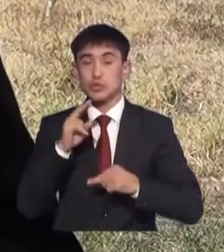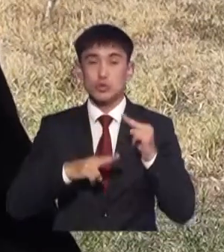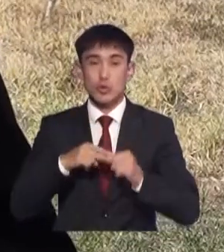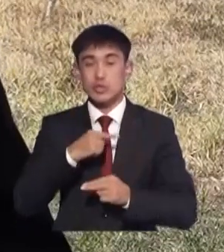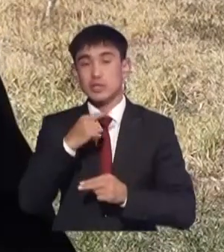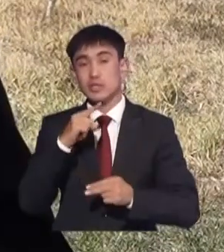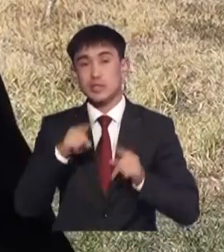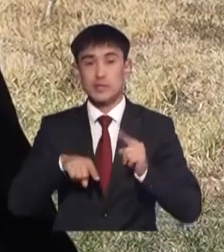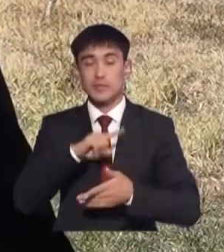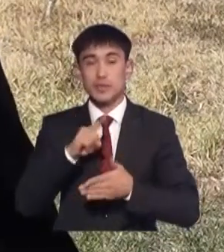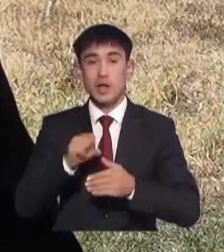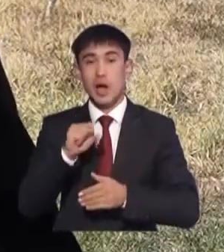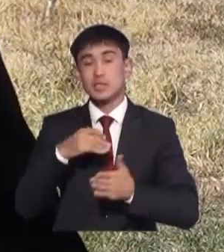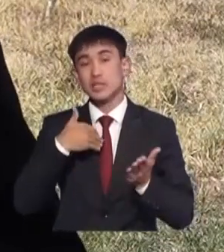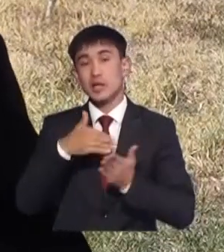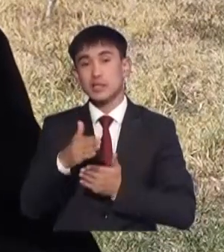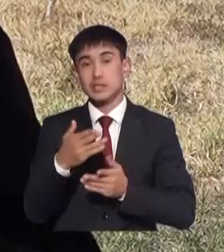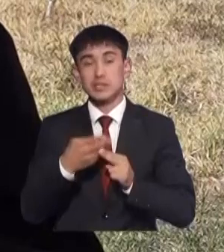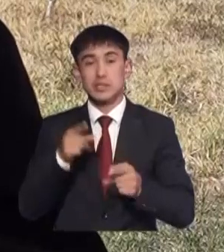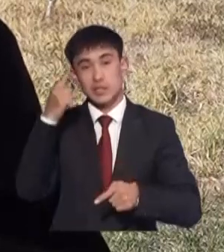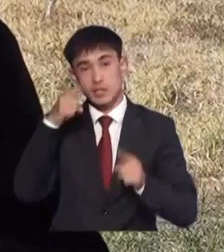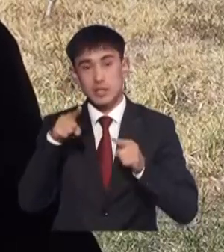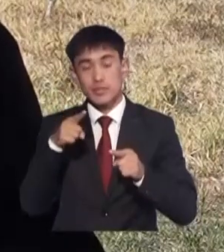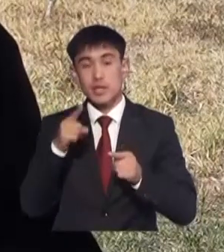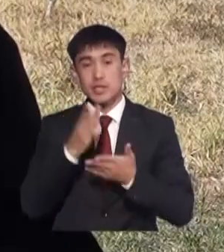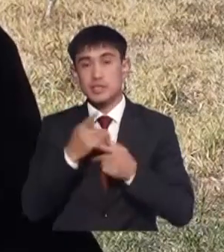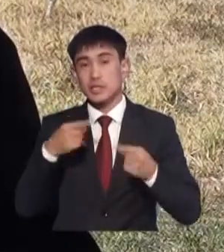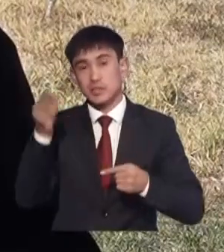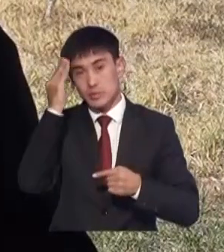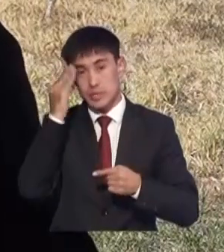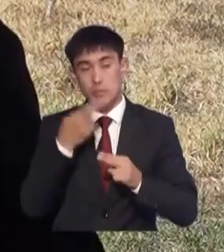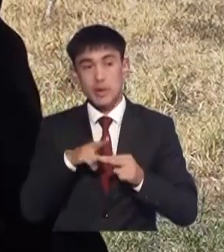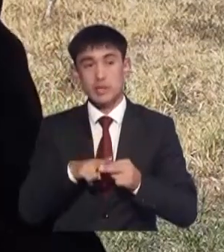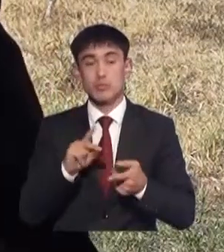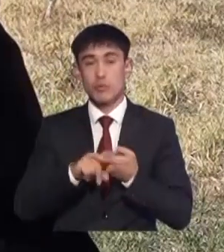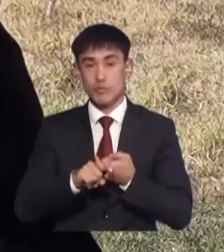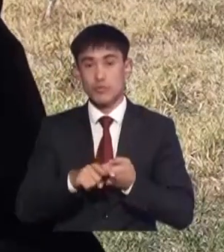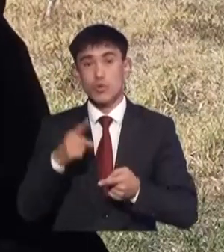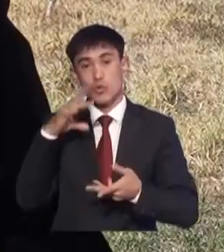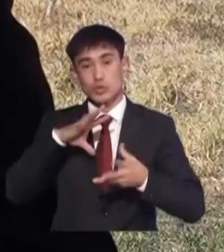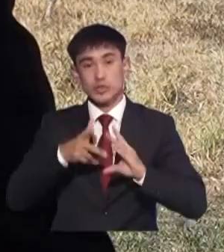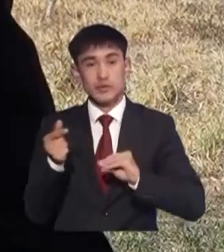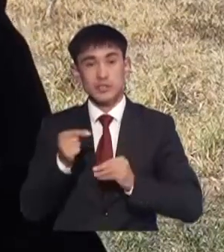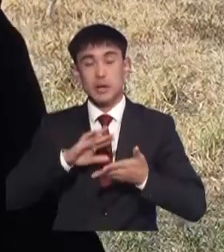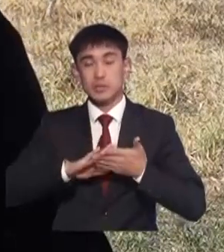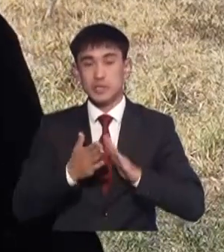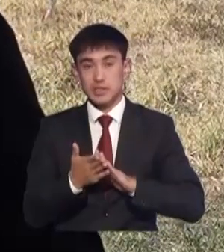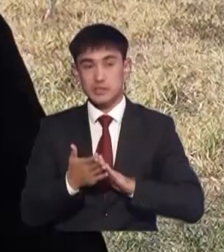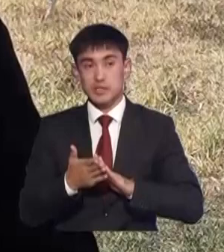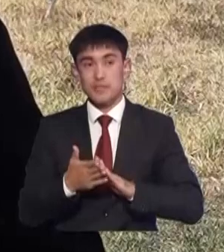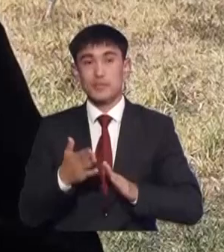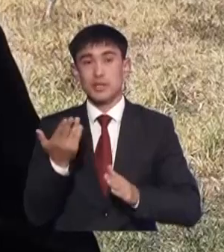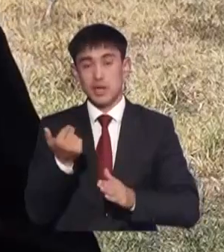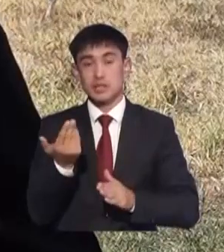ли атомную электростанцию или отказаться от этой идеи. Существуют разные мнения по этому поводу, но учитывая все обстоятельства,